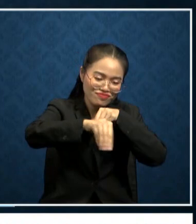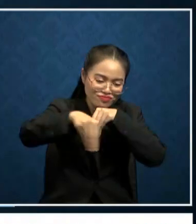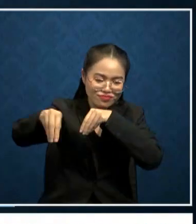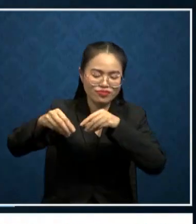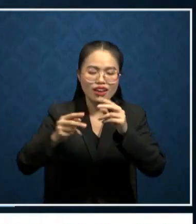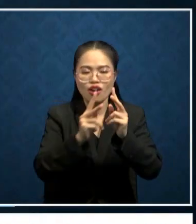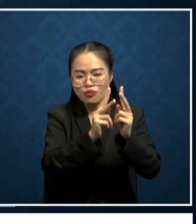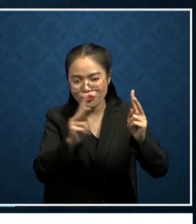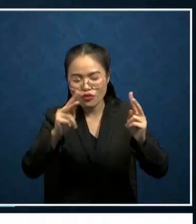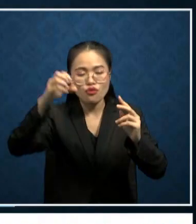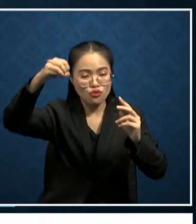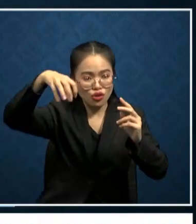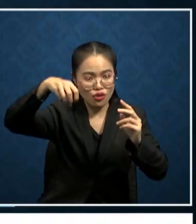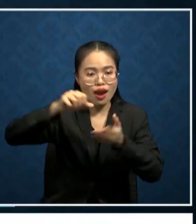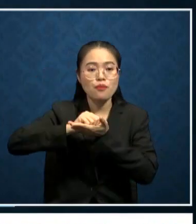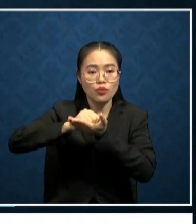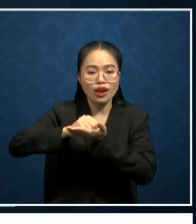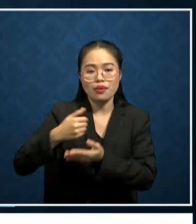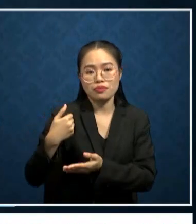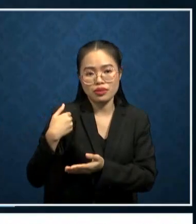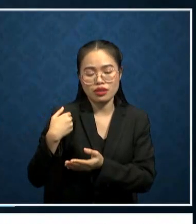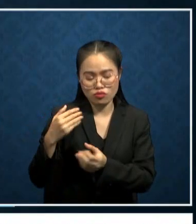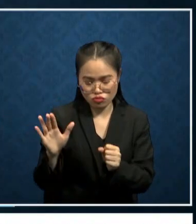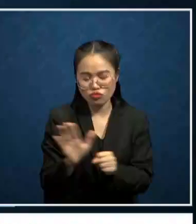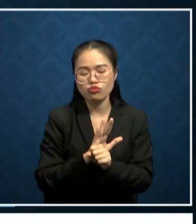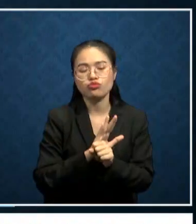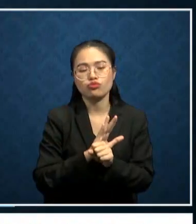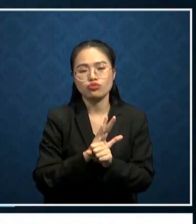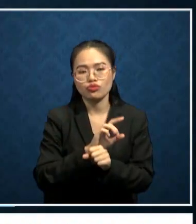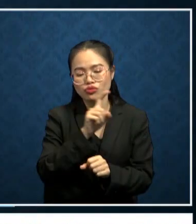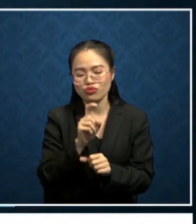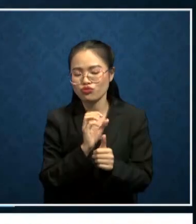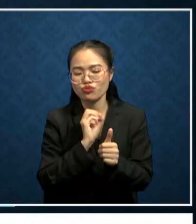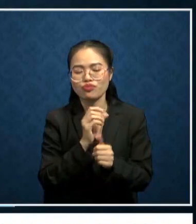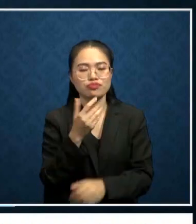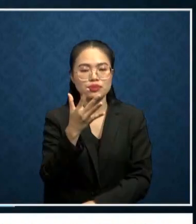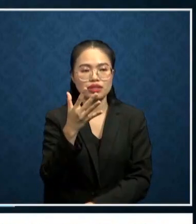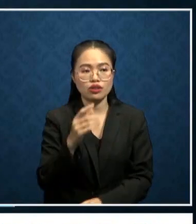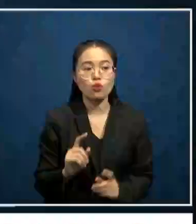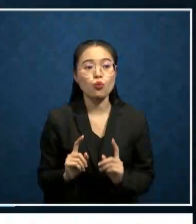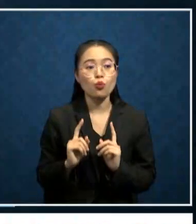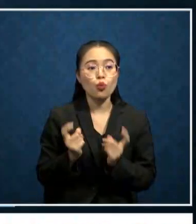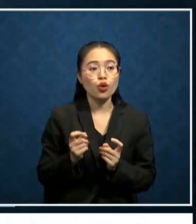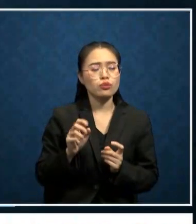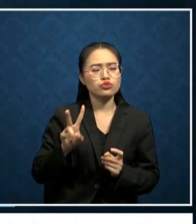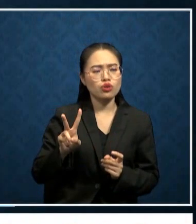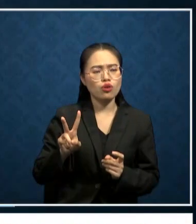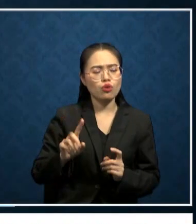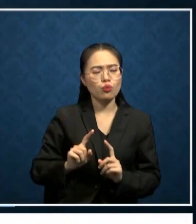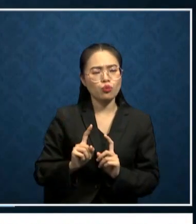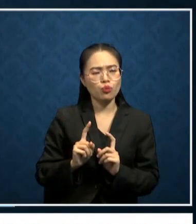ภูมิภาคอันนี้ก็ไม่มีปัญหาอะไรนะครับไม่มีข้อสังเกตอะไรนะครับไปวงเล็บ 2วง